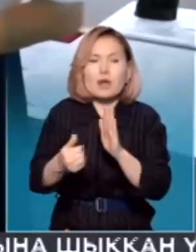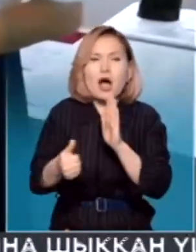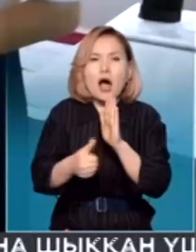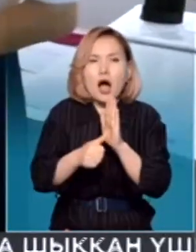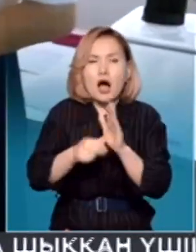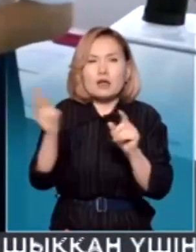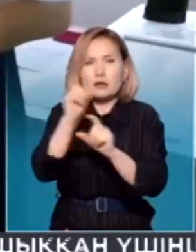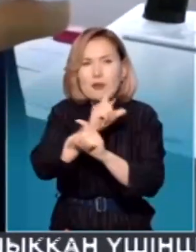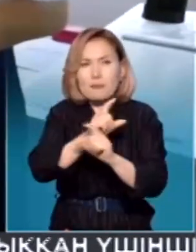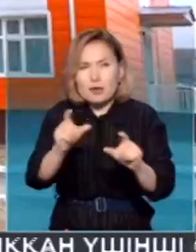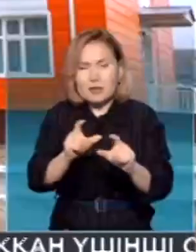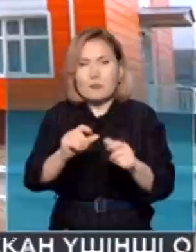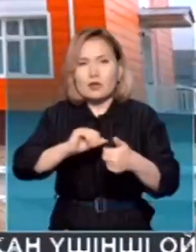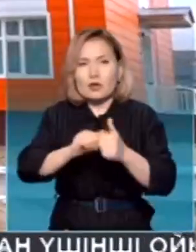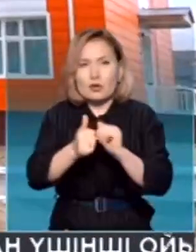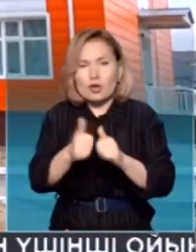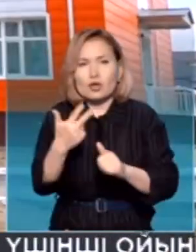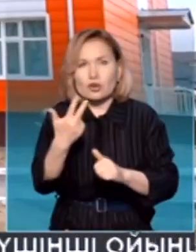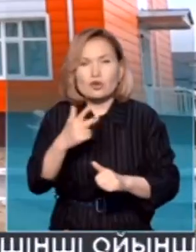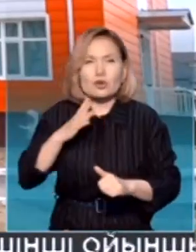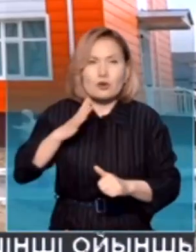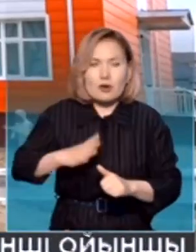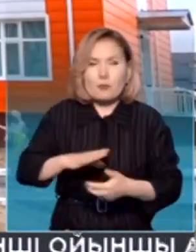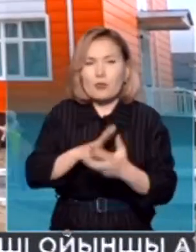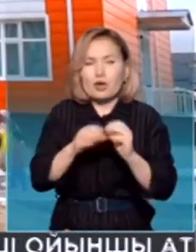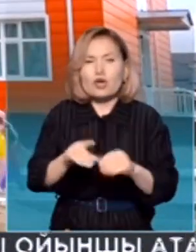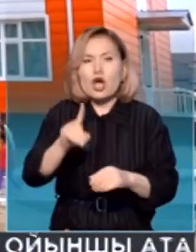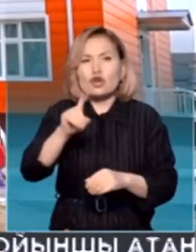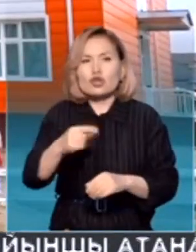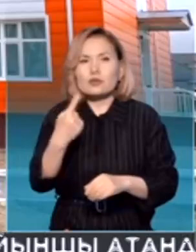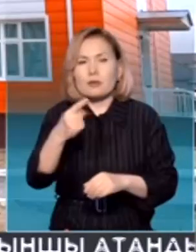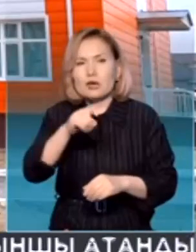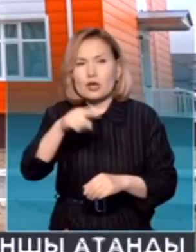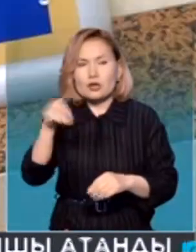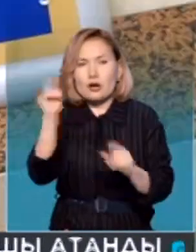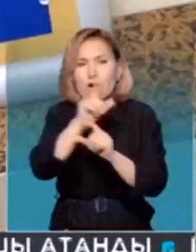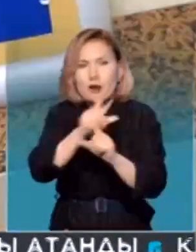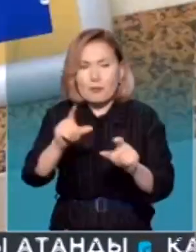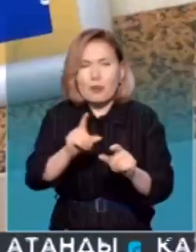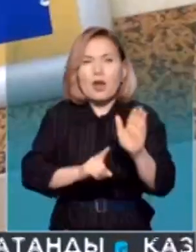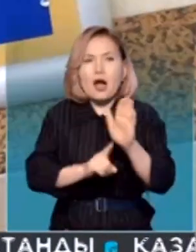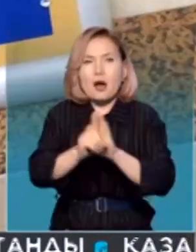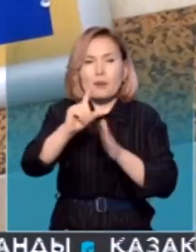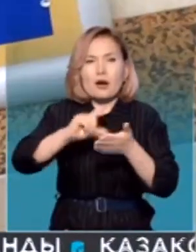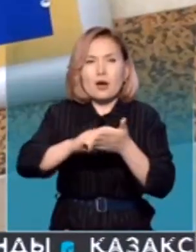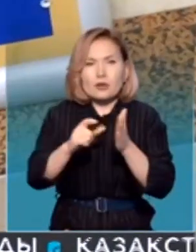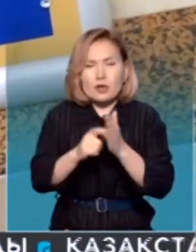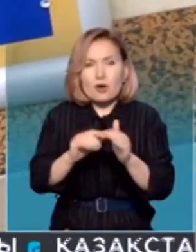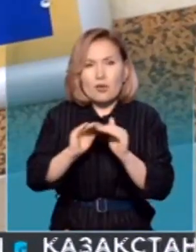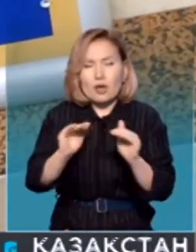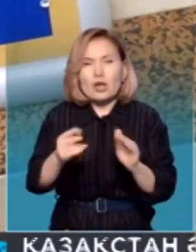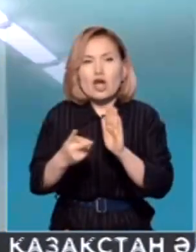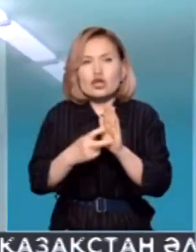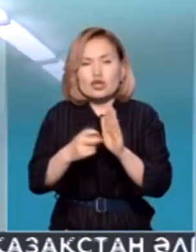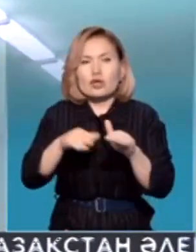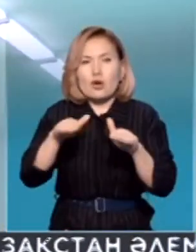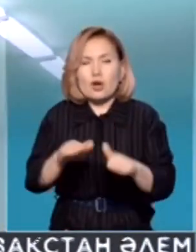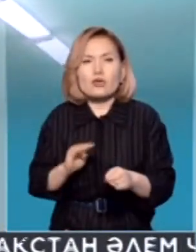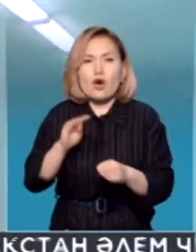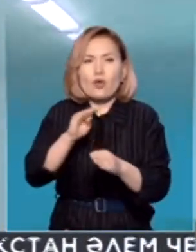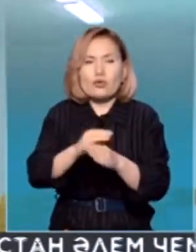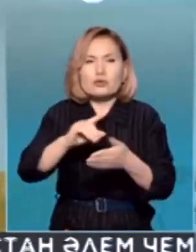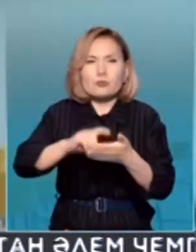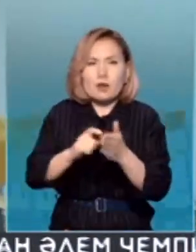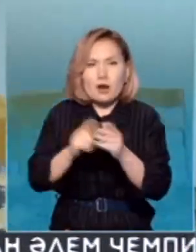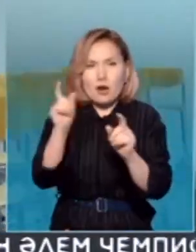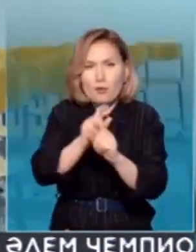үш ауысыммен оқуға мәжбүр. Соның бірі қаладағы 101-ші мектеп. Биыл мұнда бастауыш сынып оқушылар үшін 700 орындық қосымша ғимарат